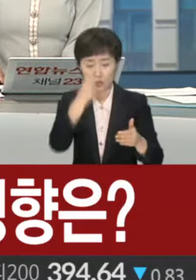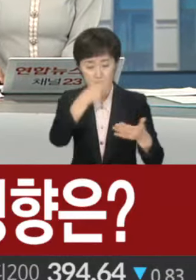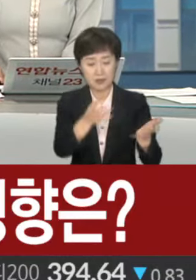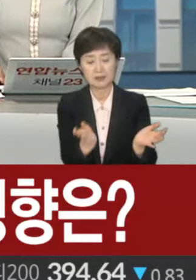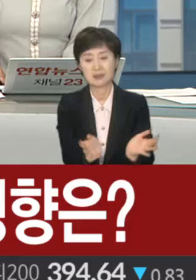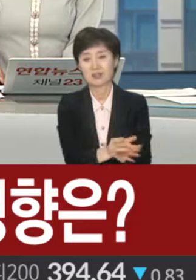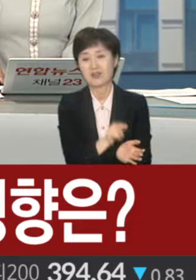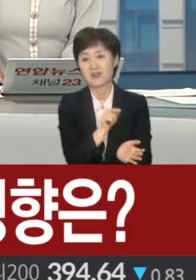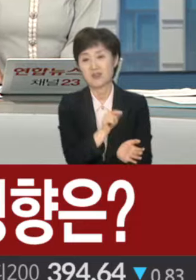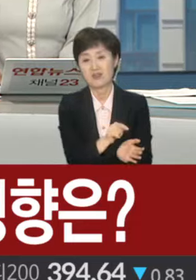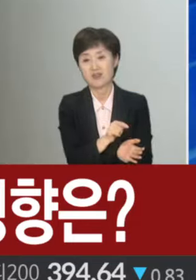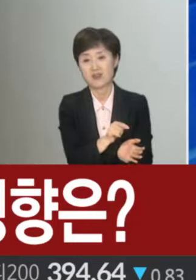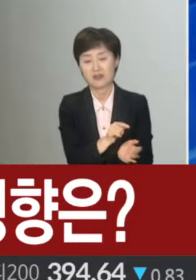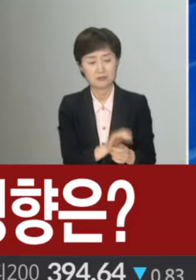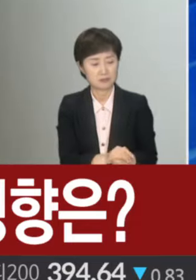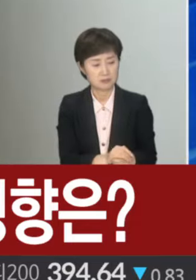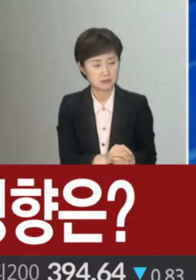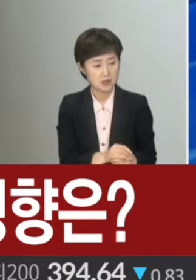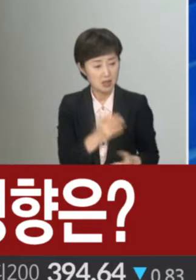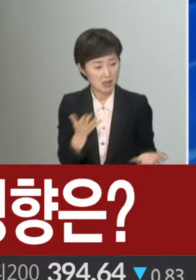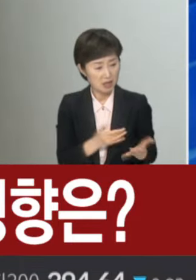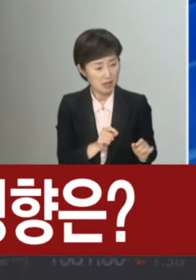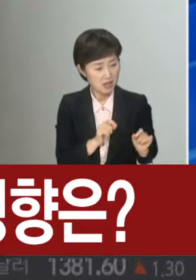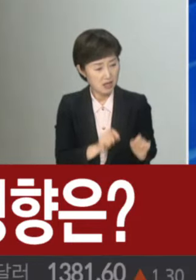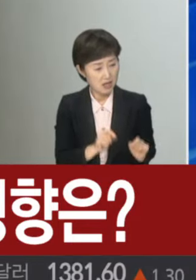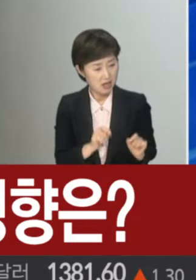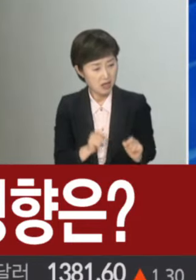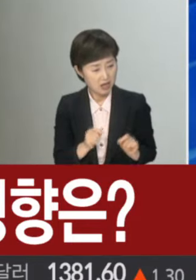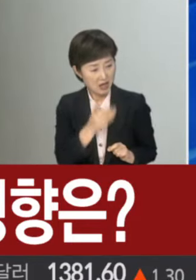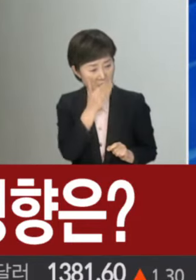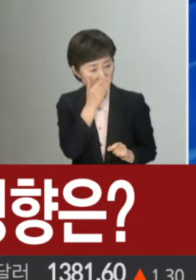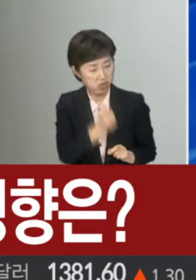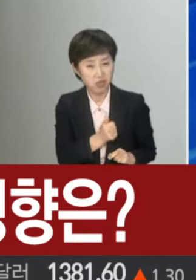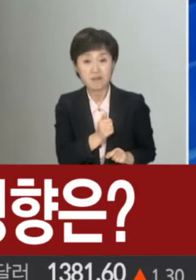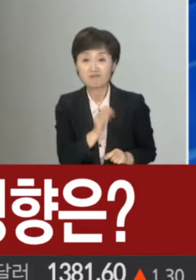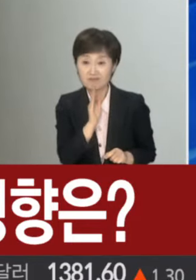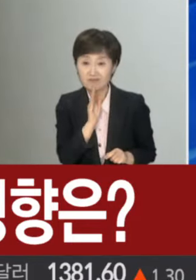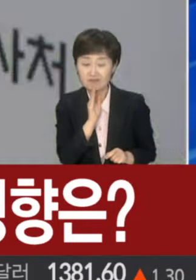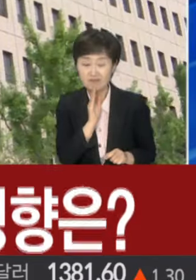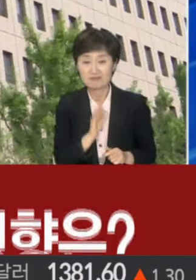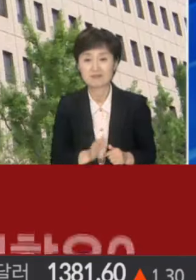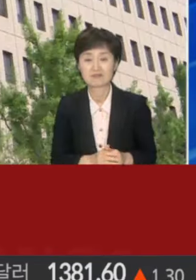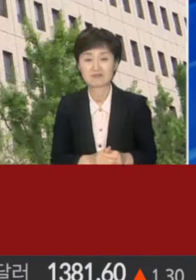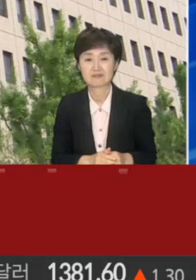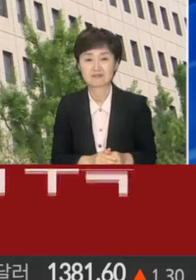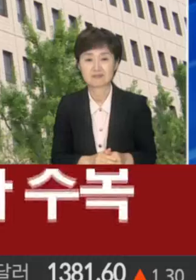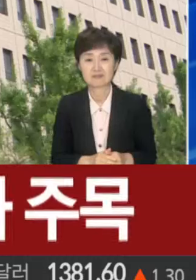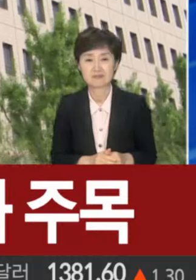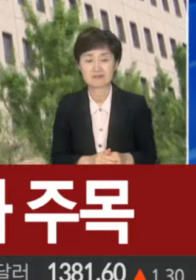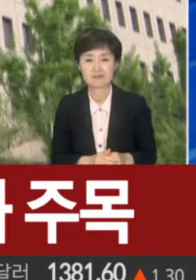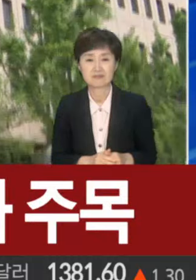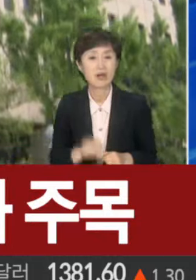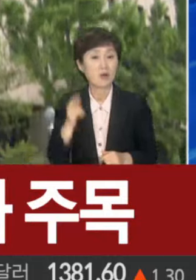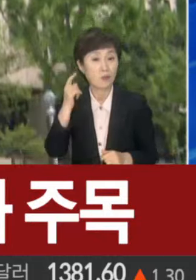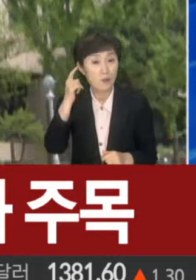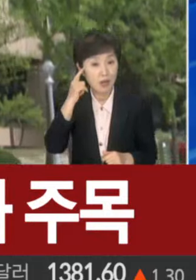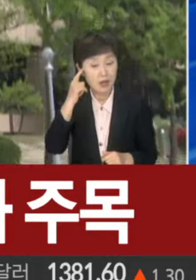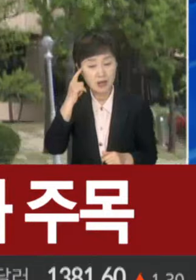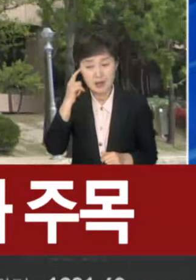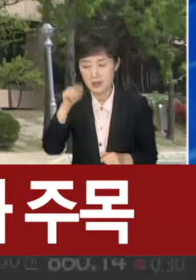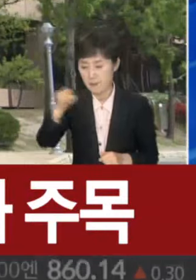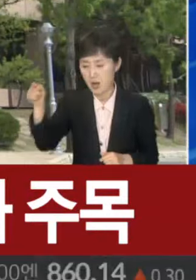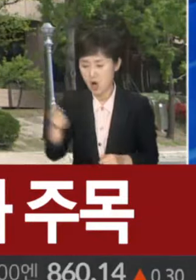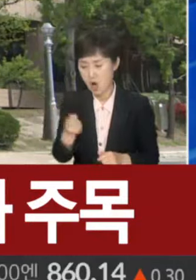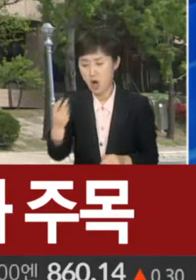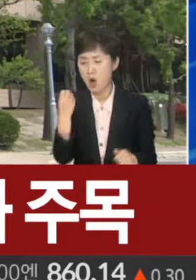수사가 굉장히 좀 지지부진하게 느리게 진행되어 왔다는 지적이 일각에서 있는 것도 사실이죠. 그랬었죠. 왜냐하면 이게 고발이 수사 외압 의혹